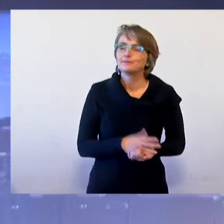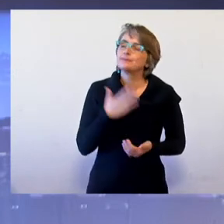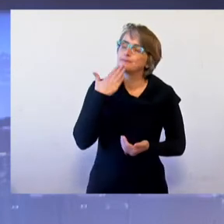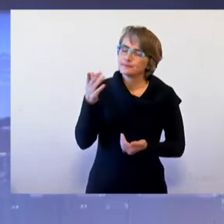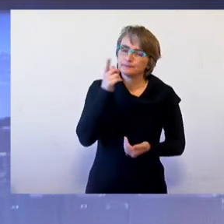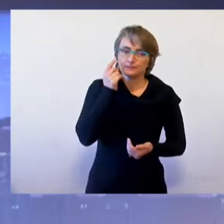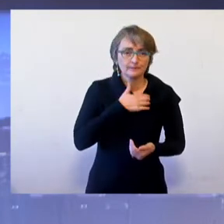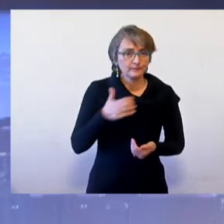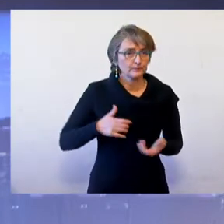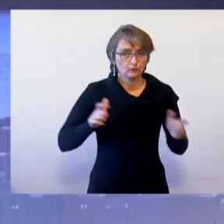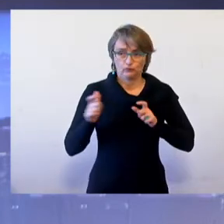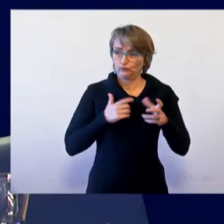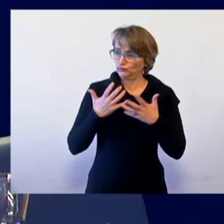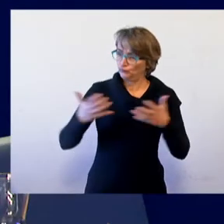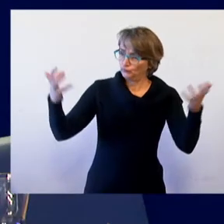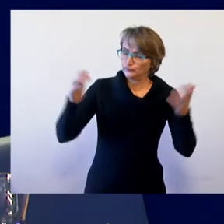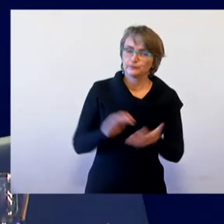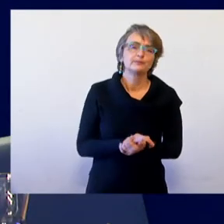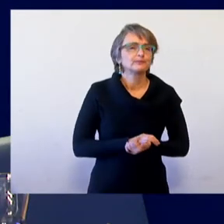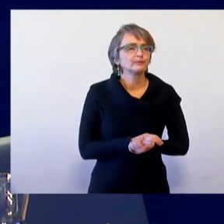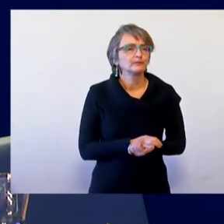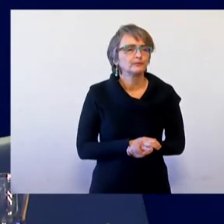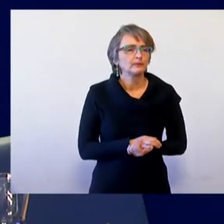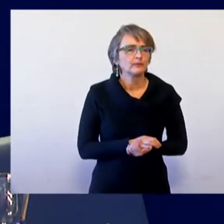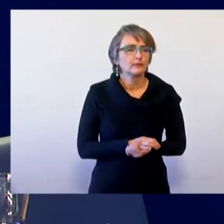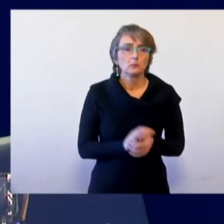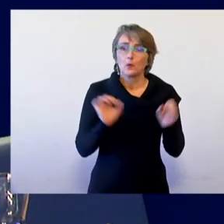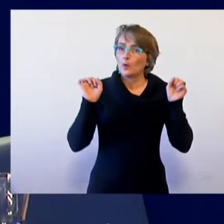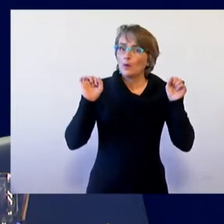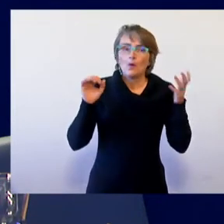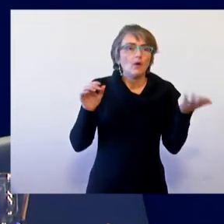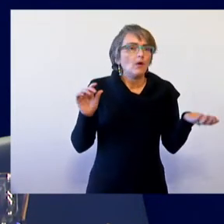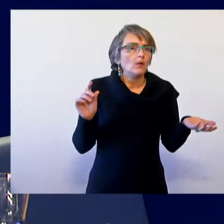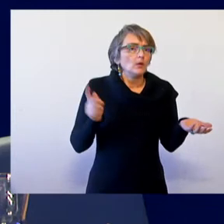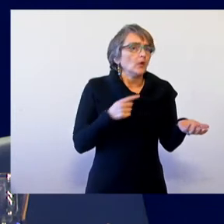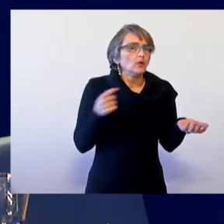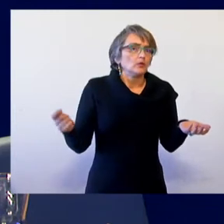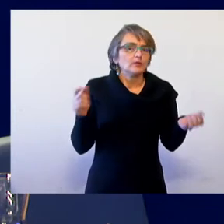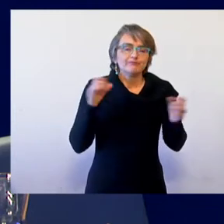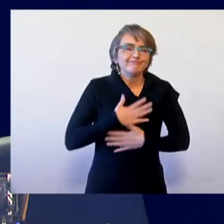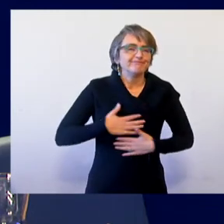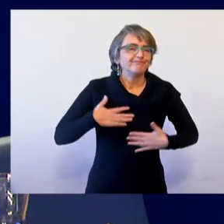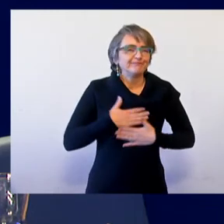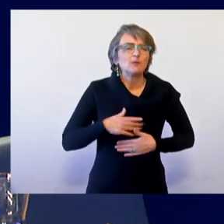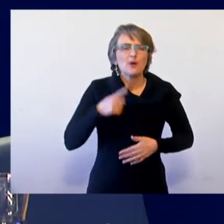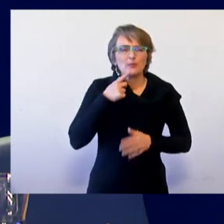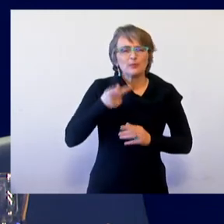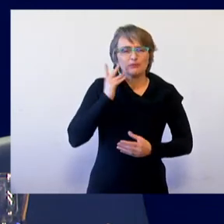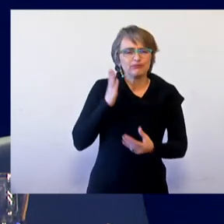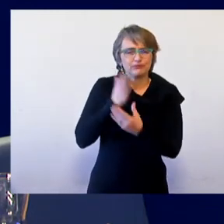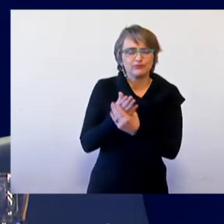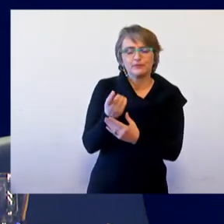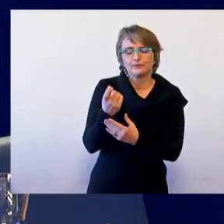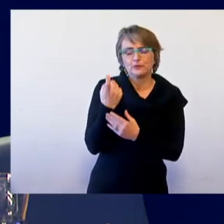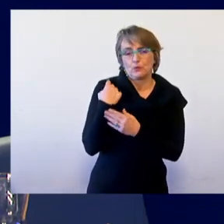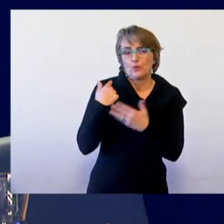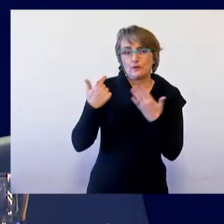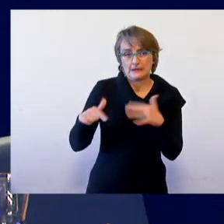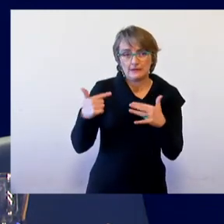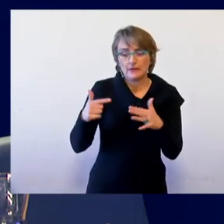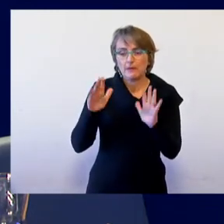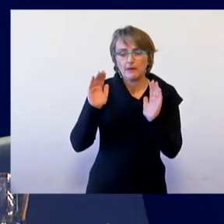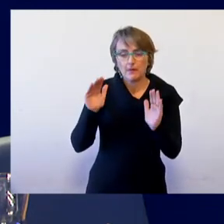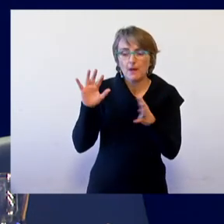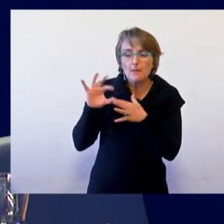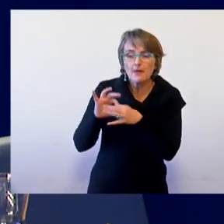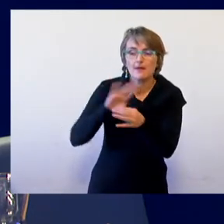Merci, monsieur le maire, chers collègues. Alors, évidemment, on peut que se réjouir. Moi, je vais plutôt intervenir sur la 17, mais ça fait vraiment le lien avec votre dernier point. On peut